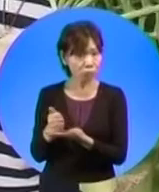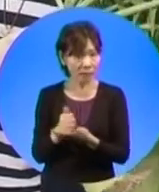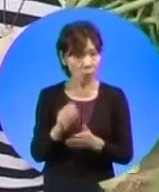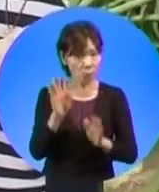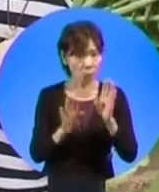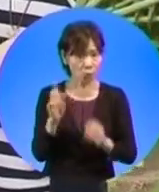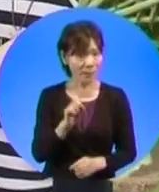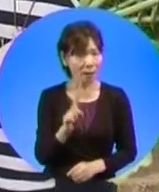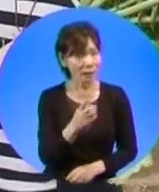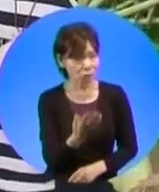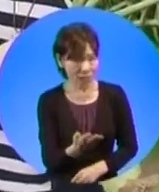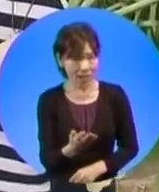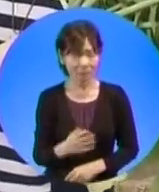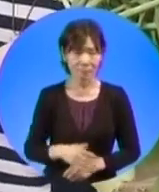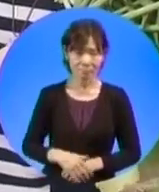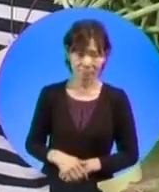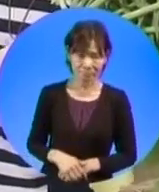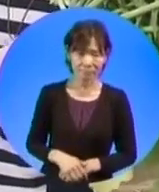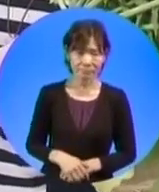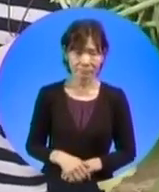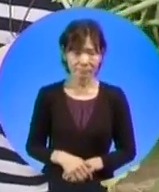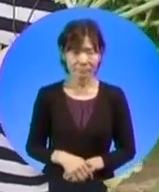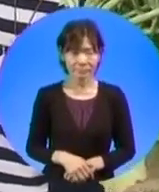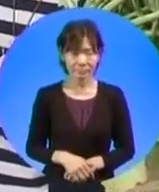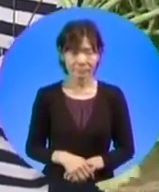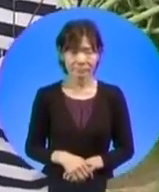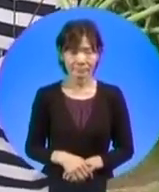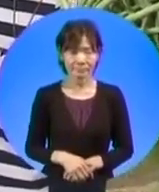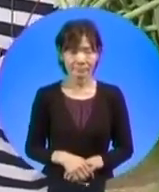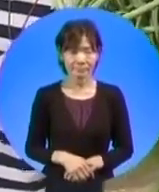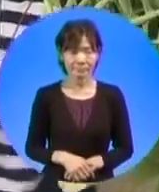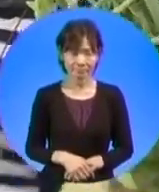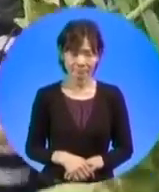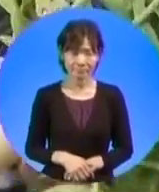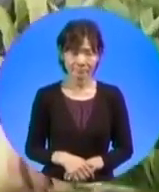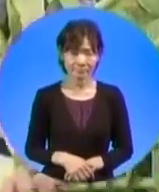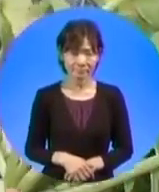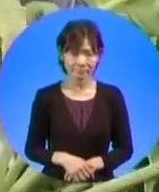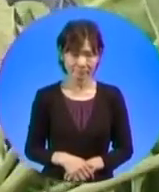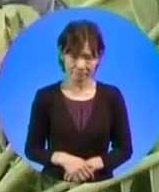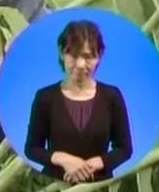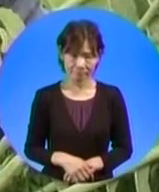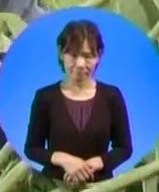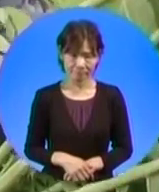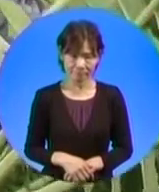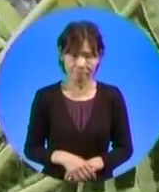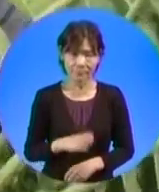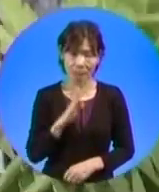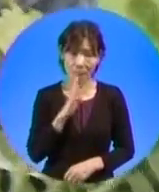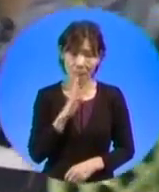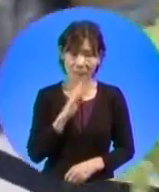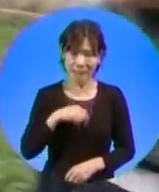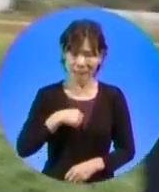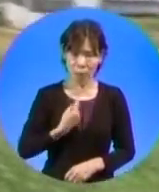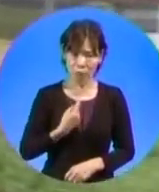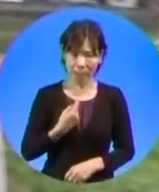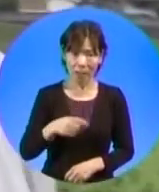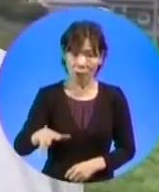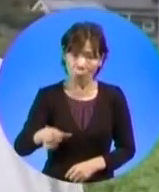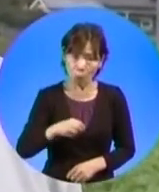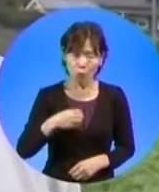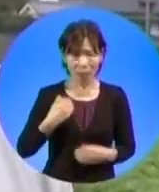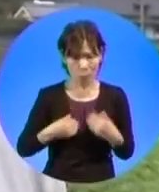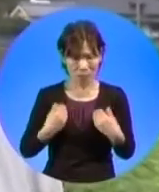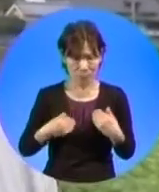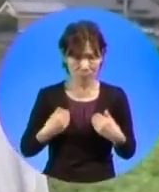って、田屋さんように作っとるんです。 うん、はい、実際に来られた方の反応はいかがですか？ ね、結